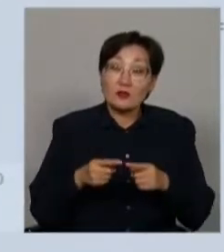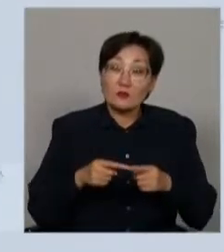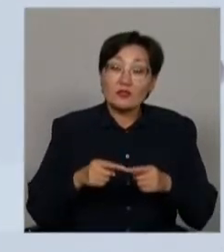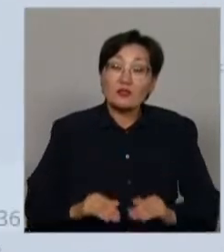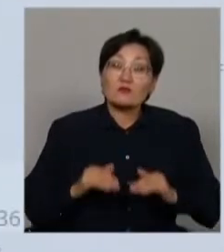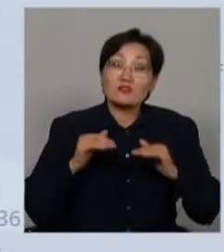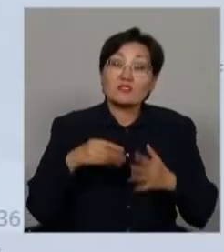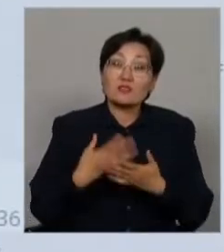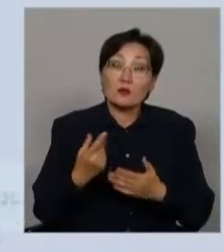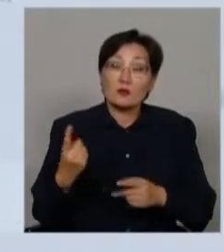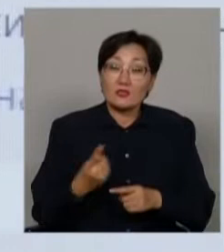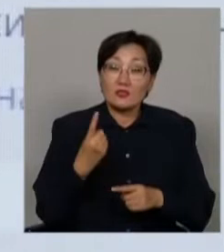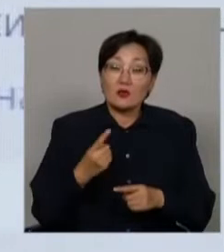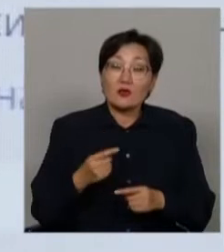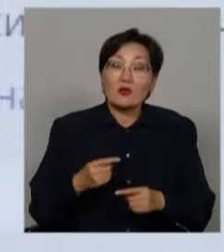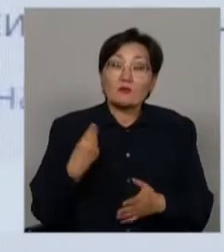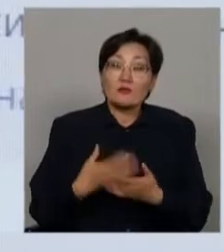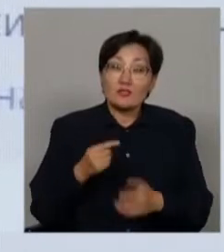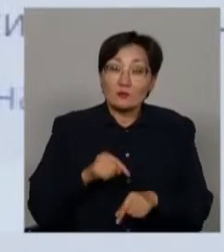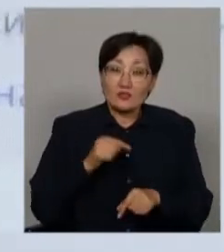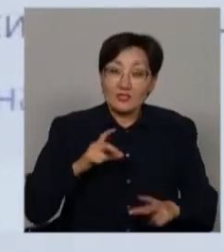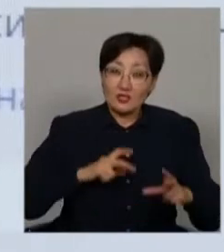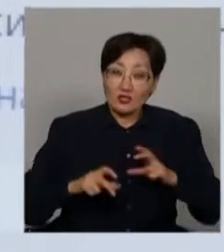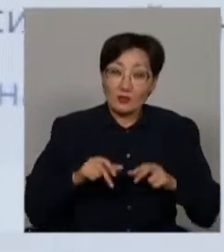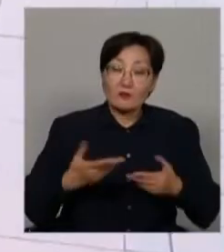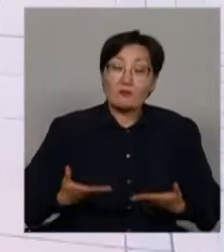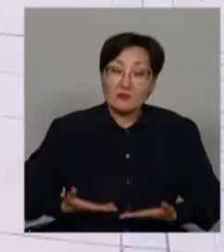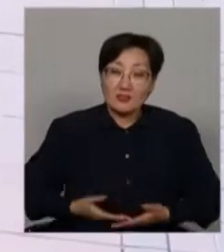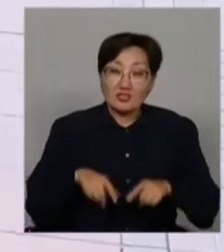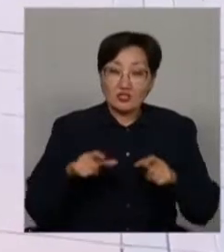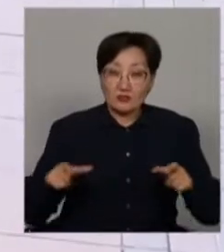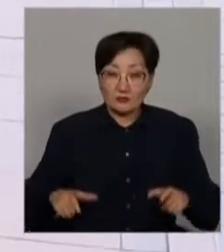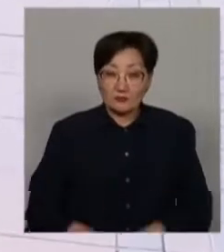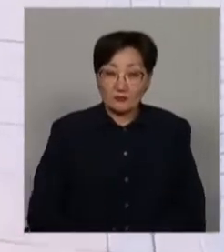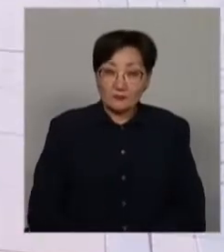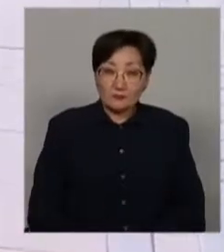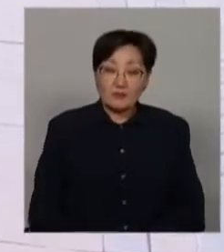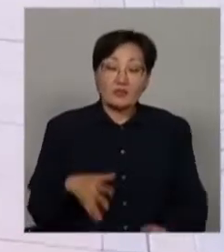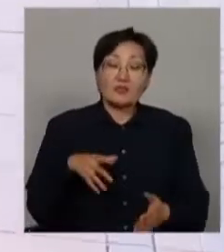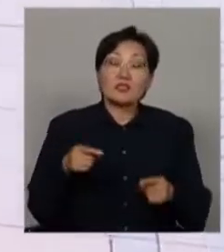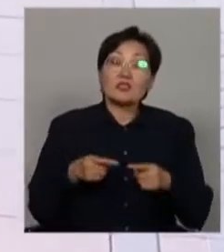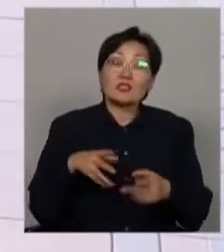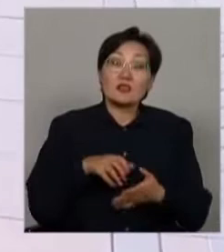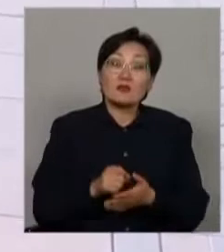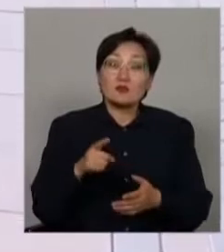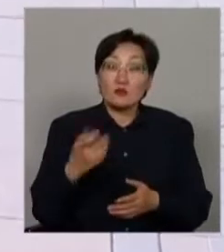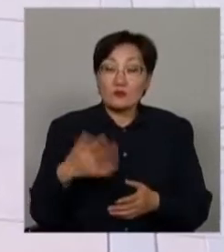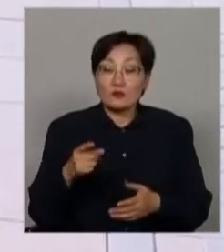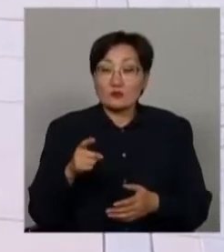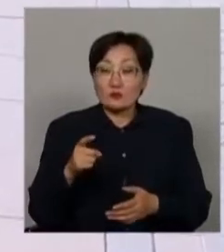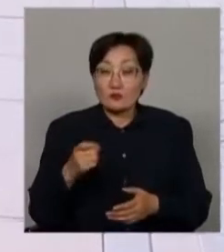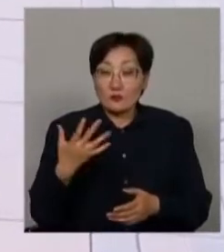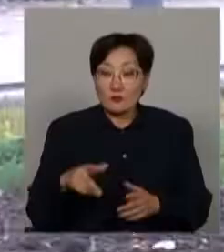вверх. Первыми на себе подражание ощутили студенты и местные жители. Арендовала сначала за 120, потом за 150, потом